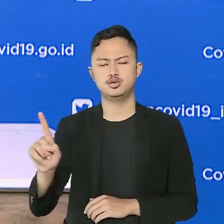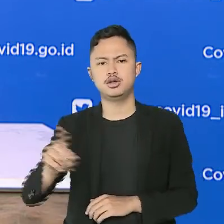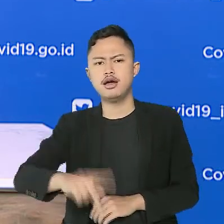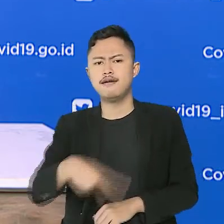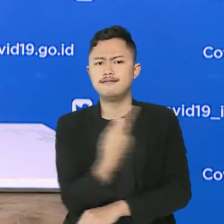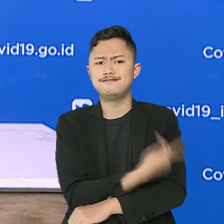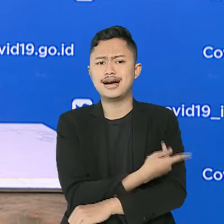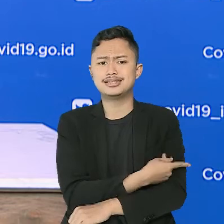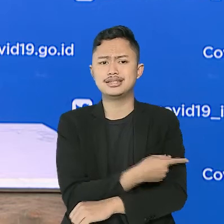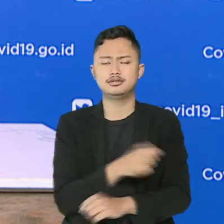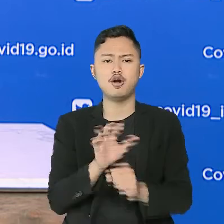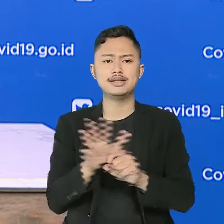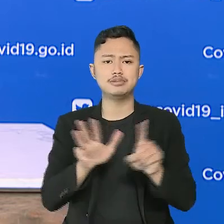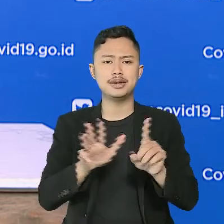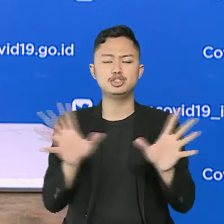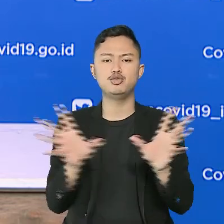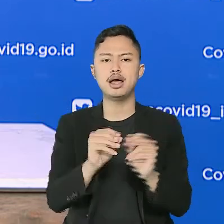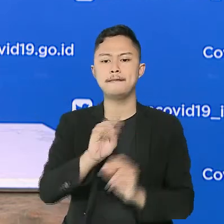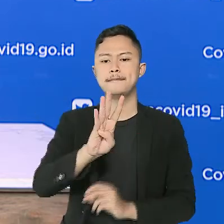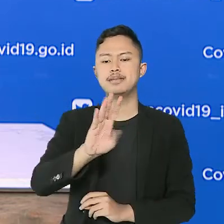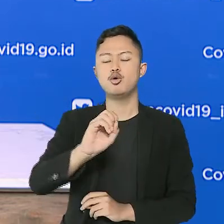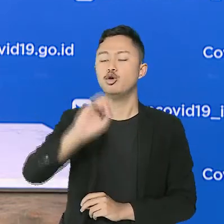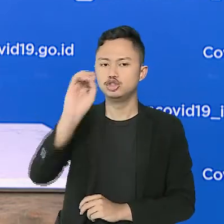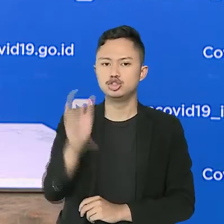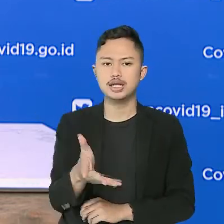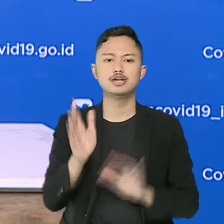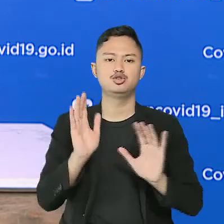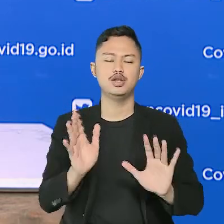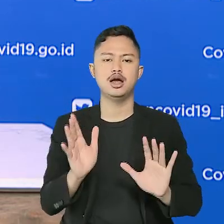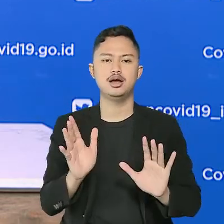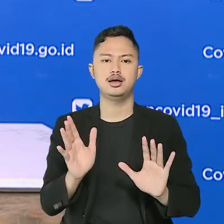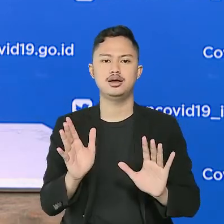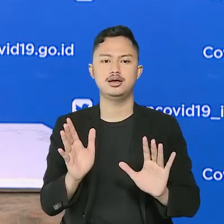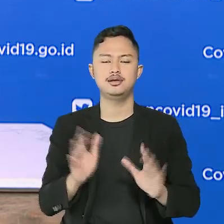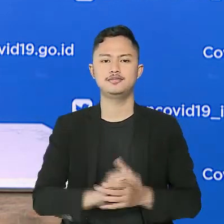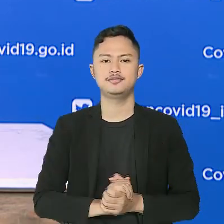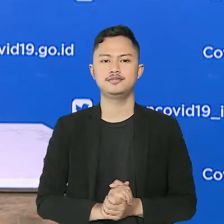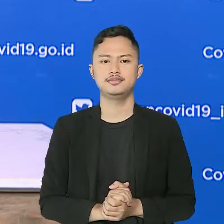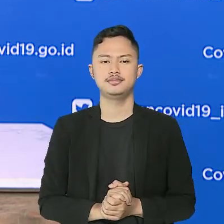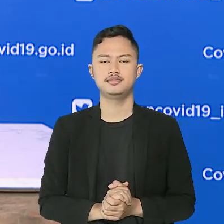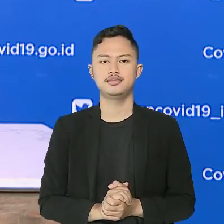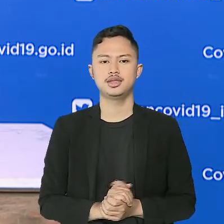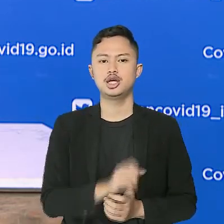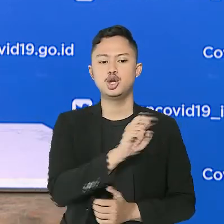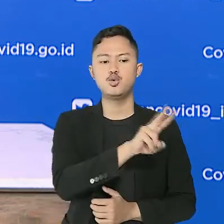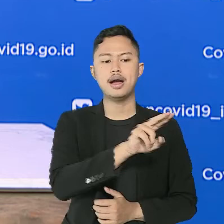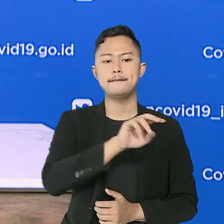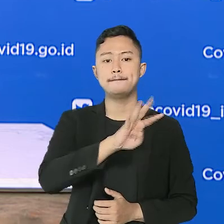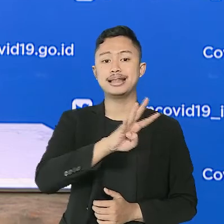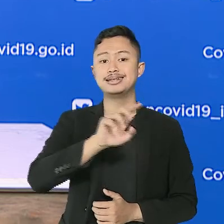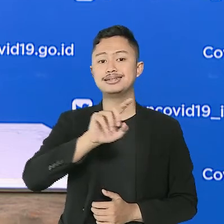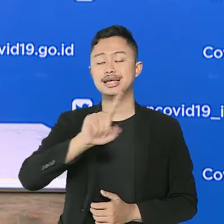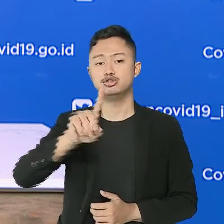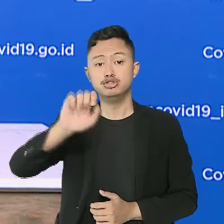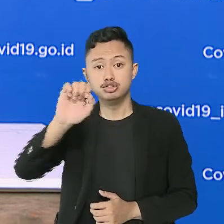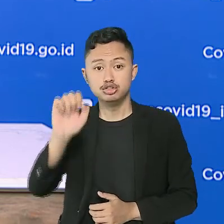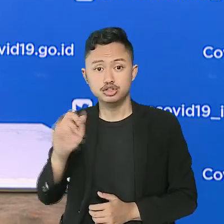dosis vaksin COVID-19 di daerah dan setidaknya sudah 241 juta dosis